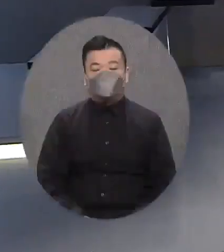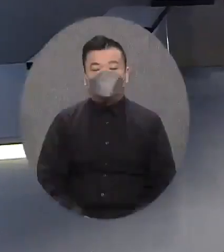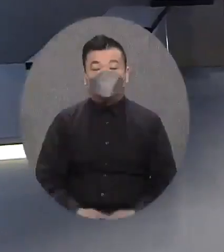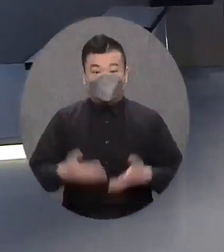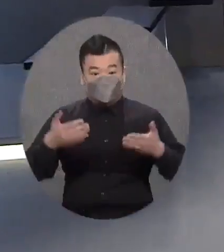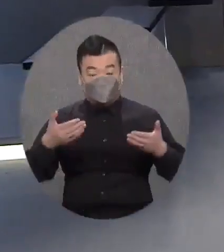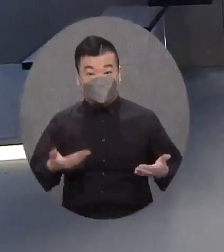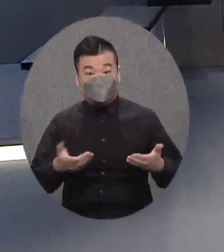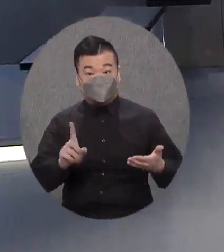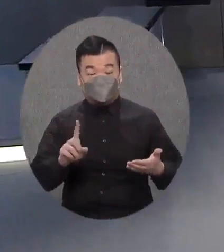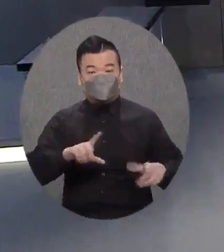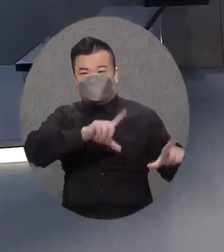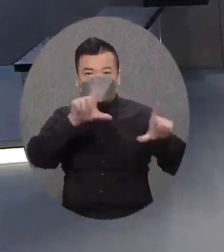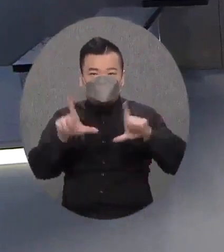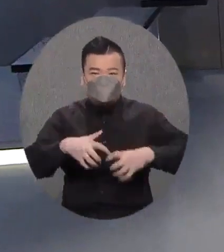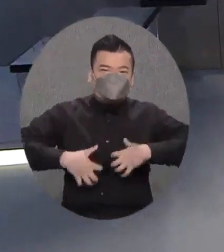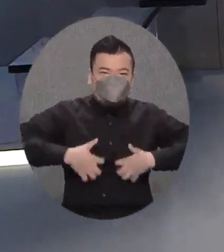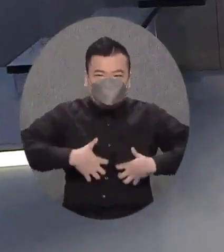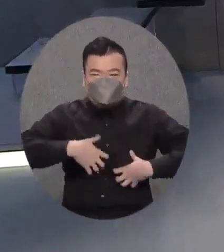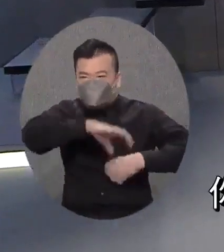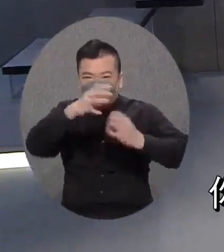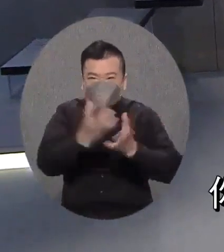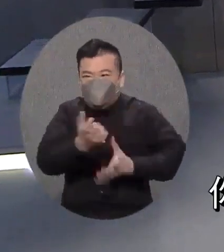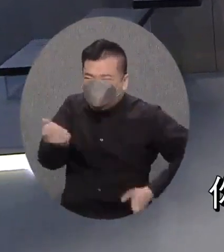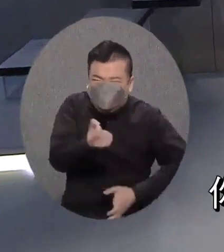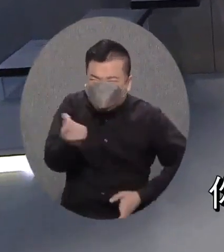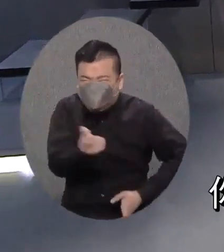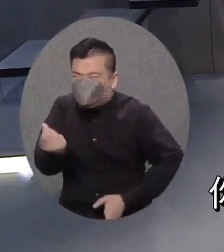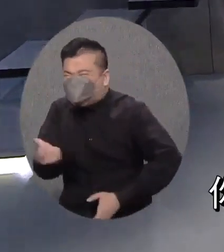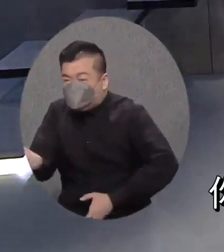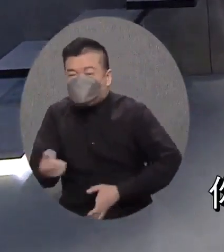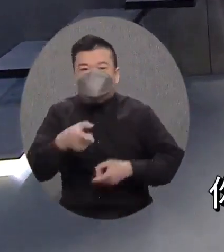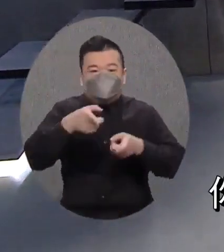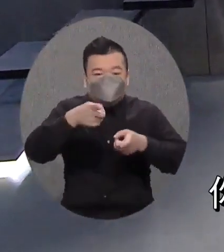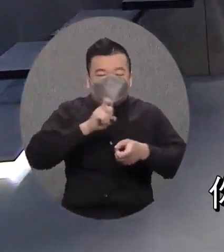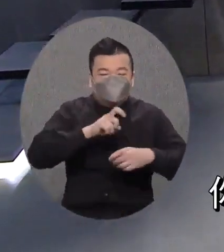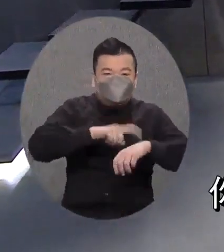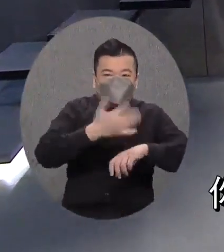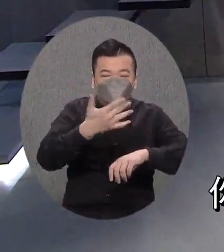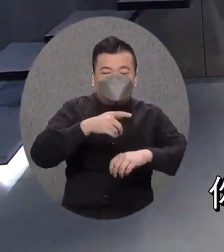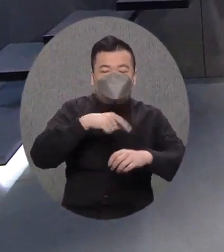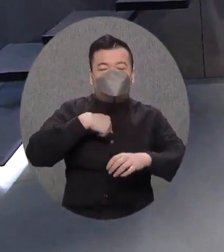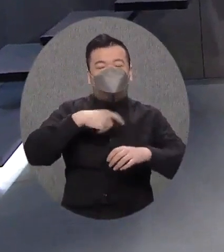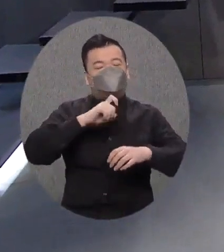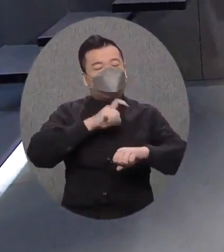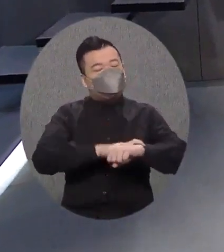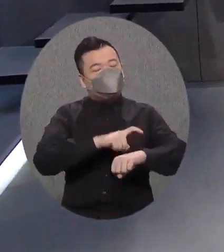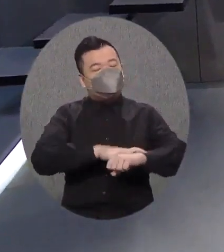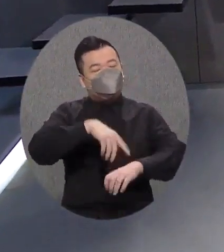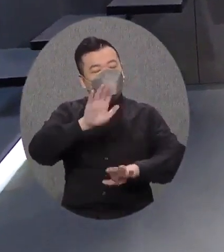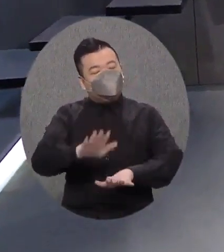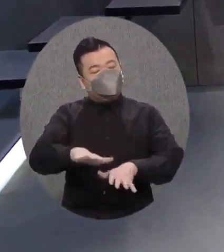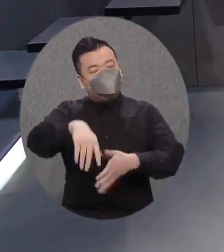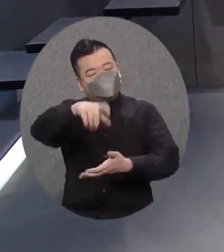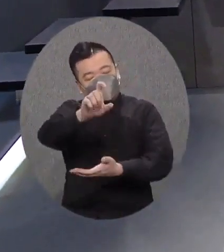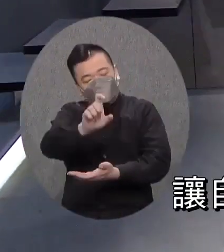今时今日，生活节奏急速，乜都要快。你有几耐未试过花时间拎支笔写下字，或者慢慢去晒一